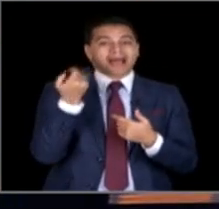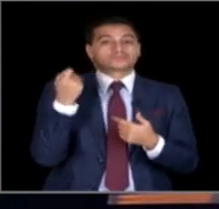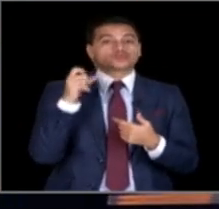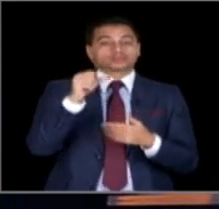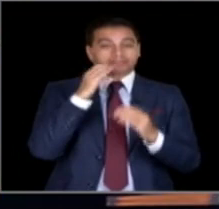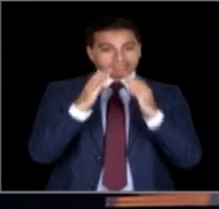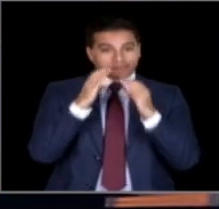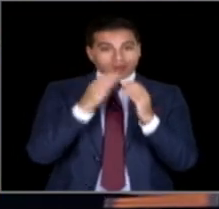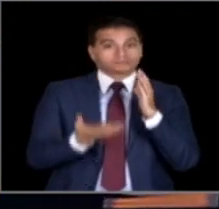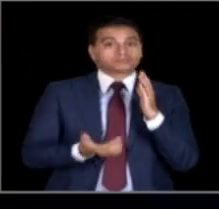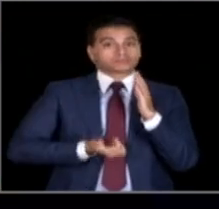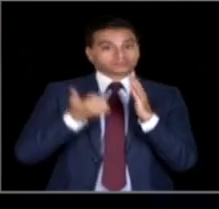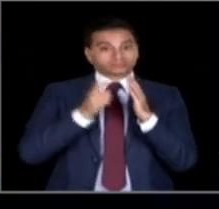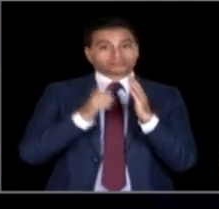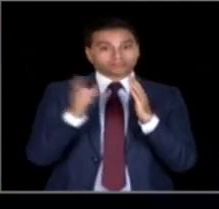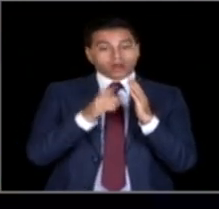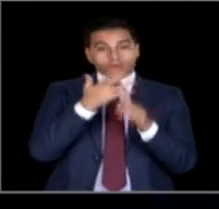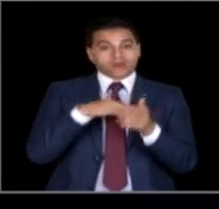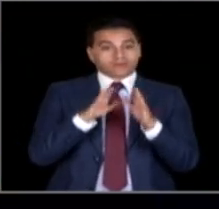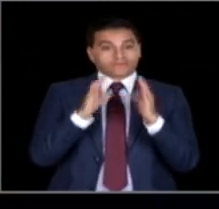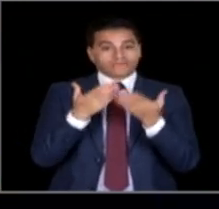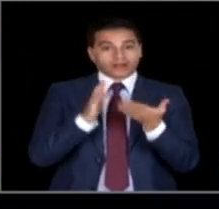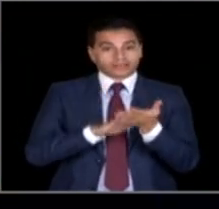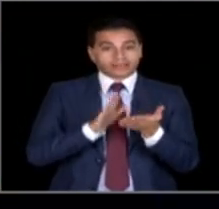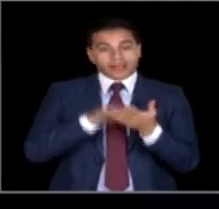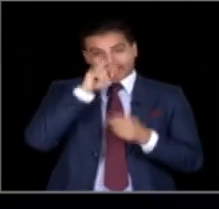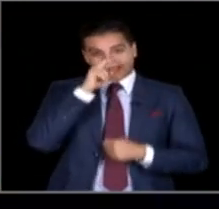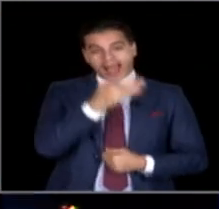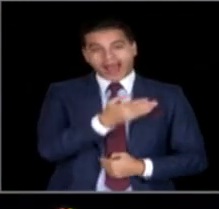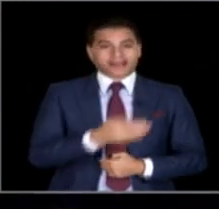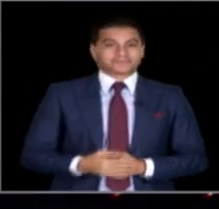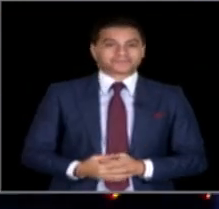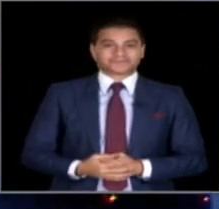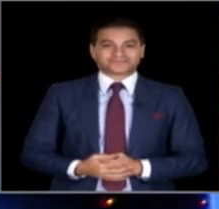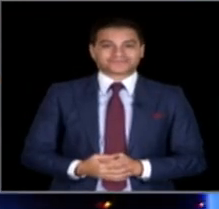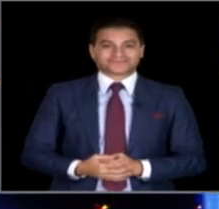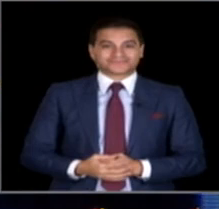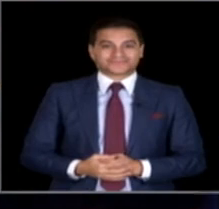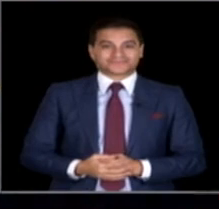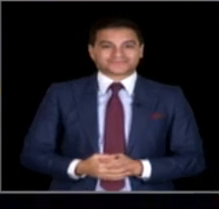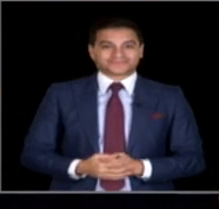595 نقطة إجابات صحيحة. نحيي كلنا فريق التعالب.